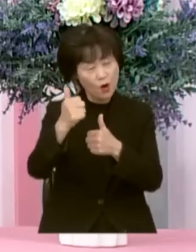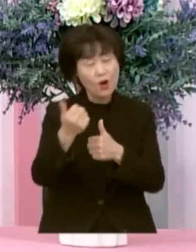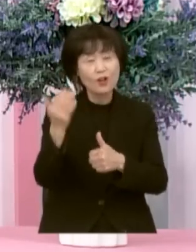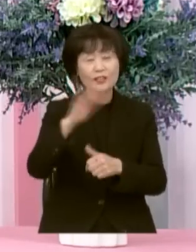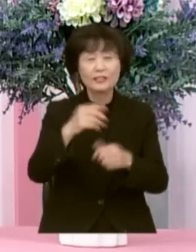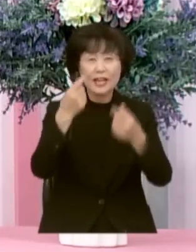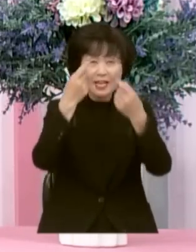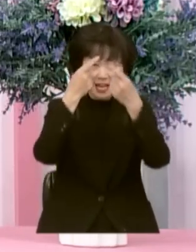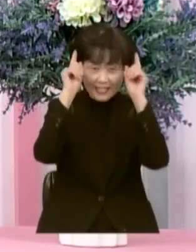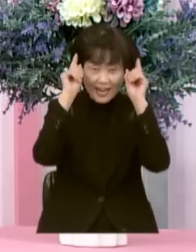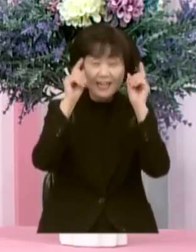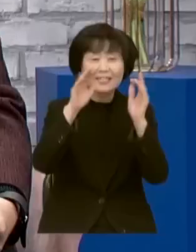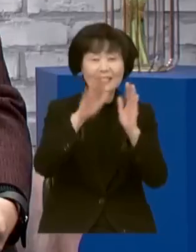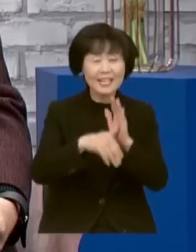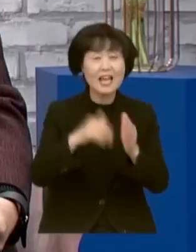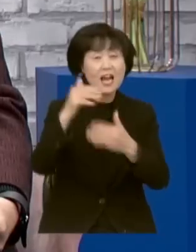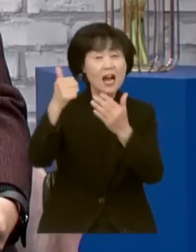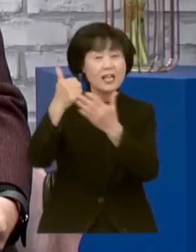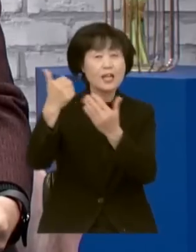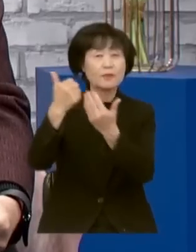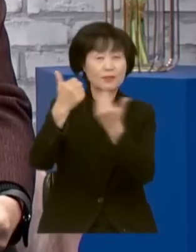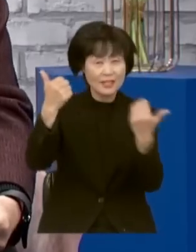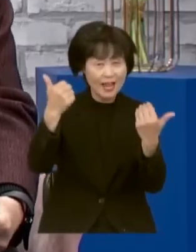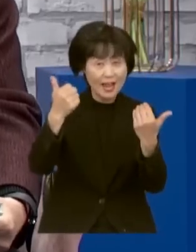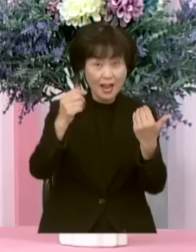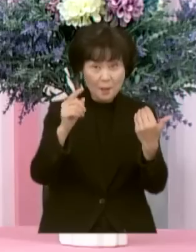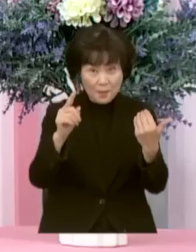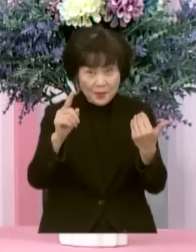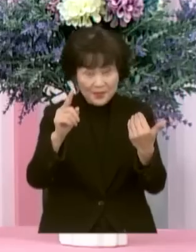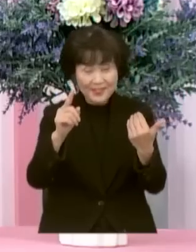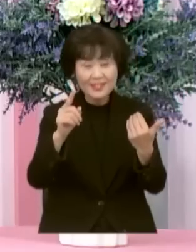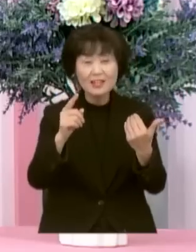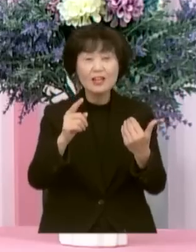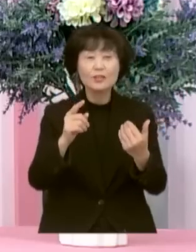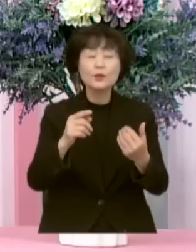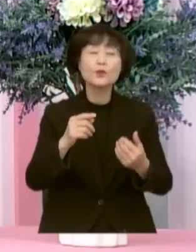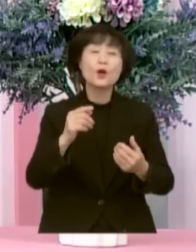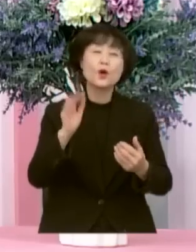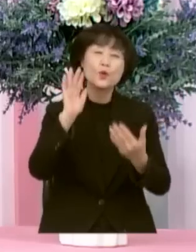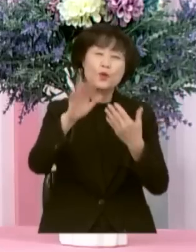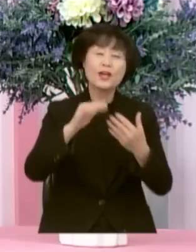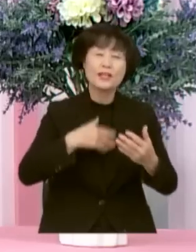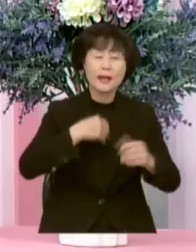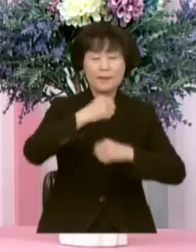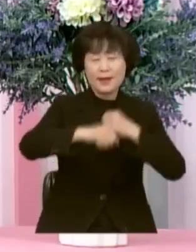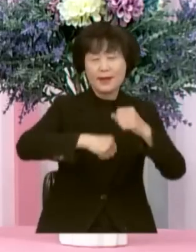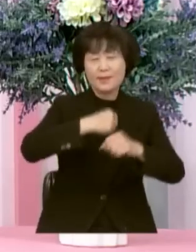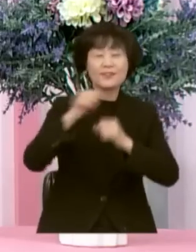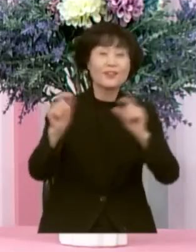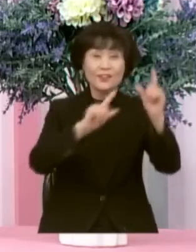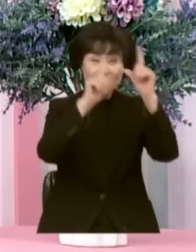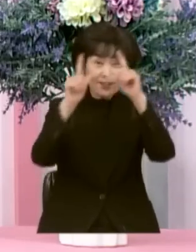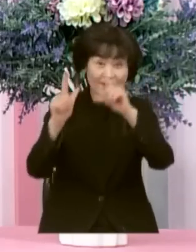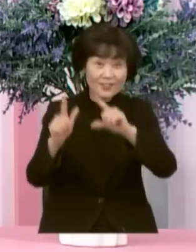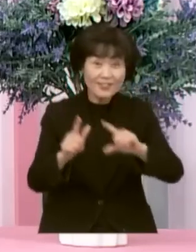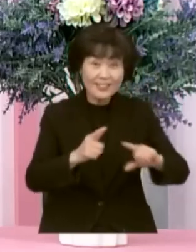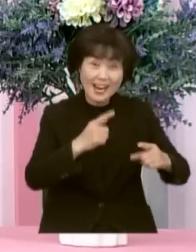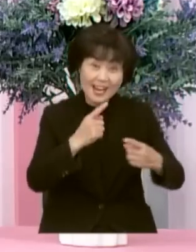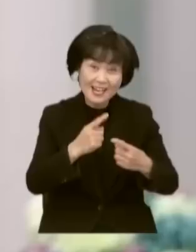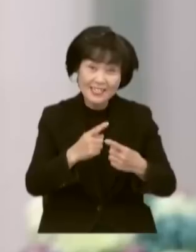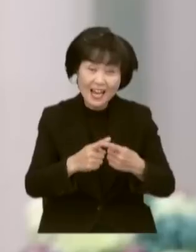대학교 1학년 때 떠났어요. 한 번. 네. 그리고는 제 멋대로 막 이제 살았죠.